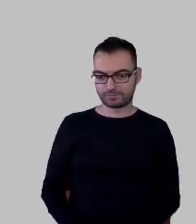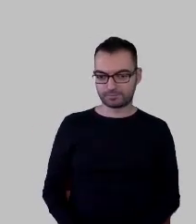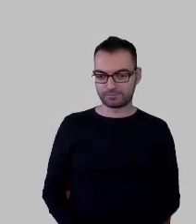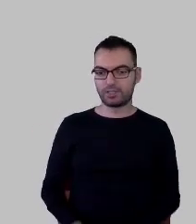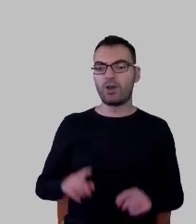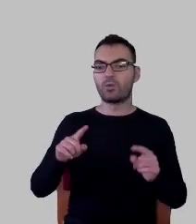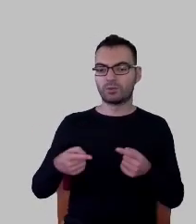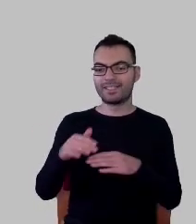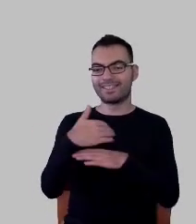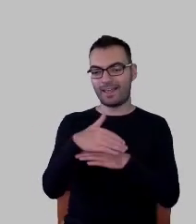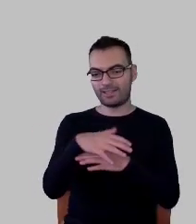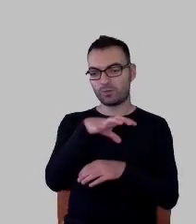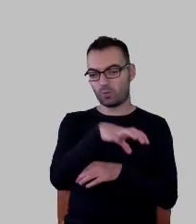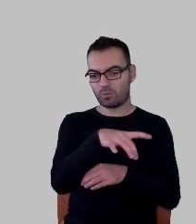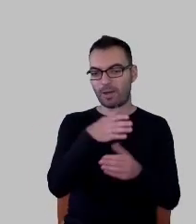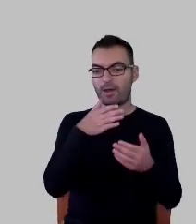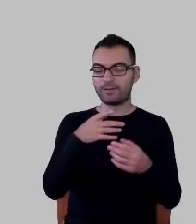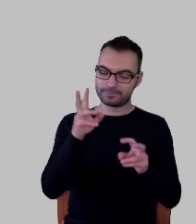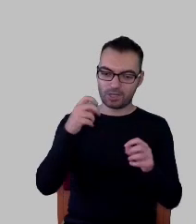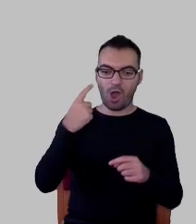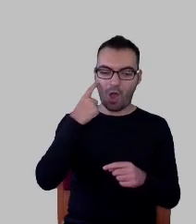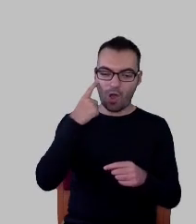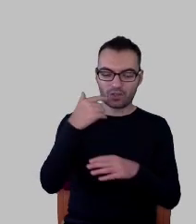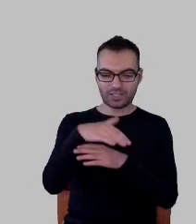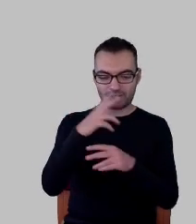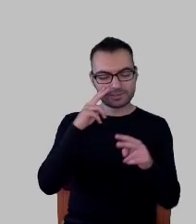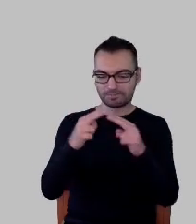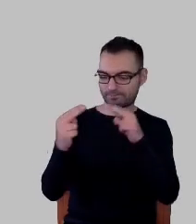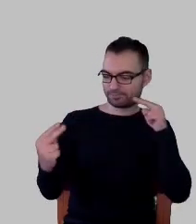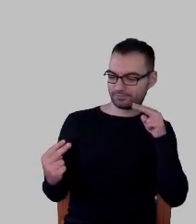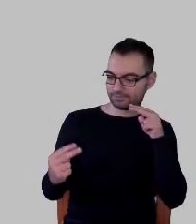oko, które też pomaga czasami spojrzeć szkole, być może na te obszary,